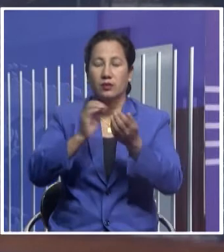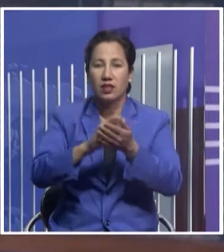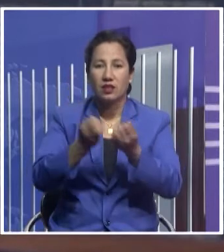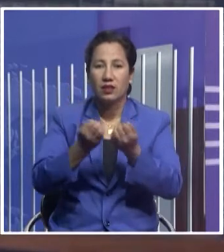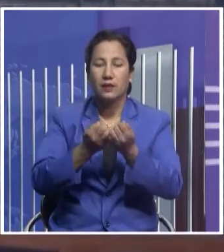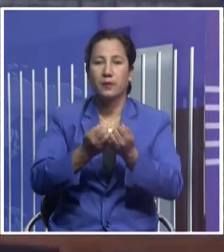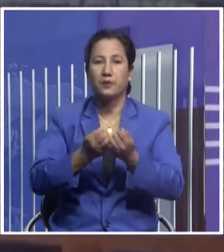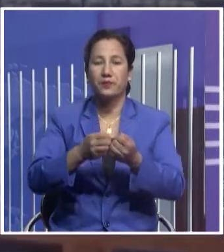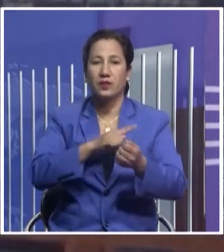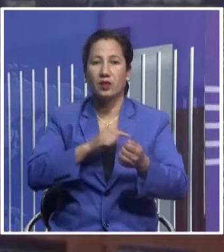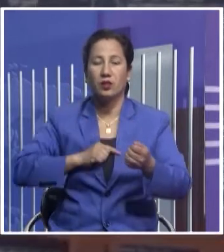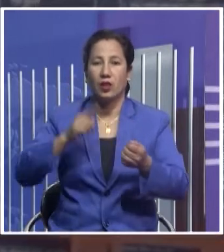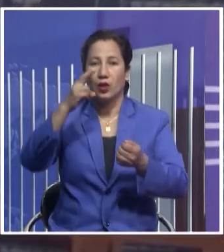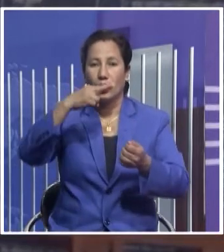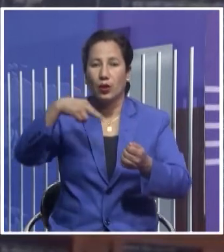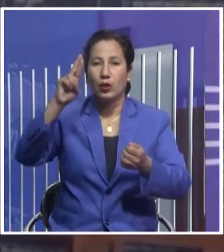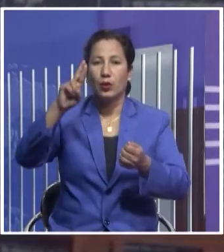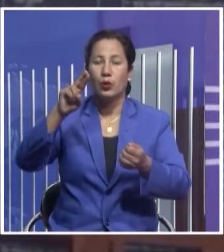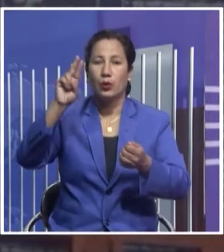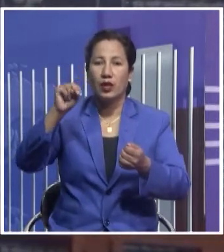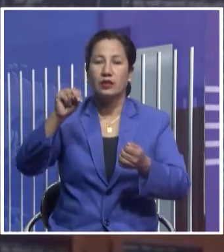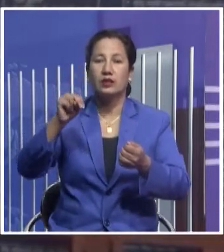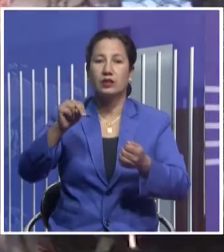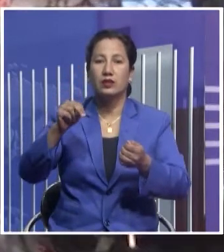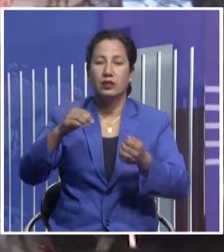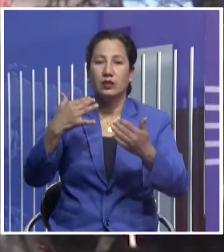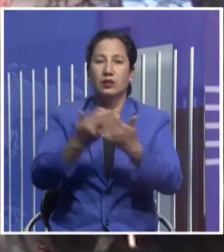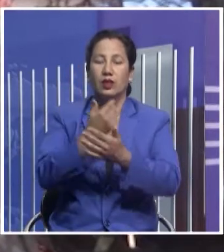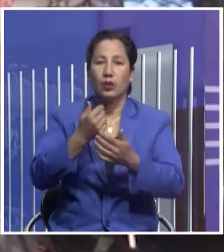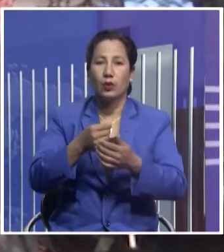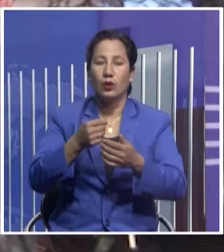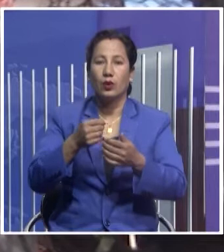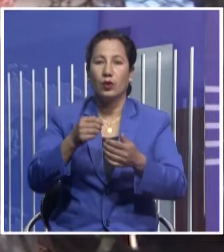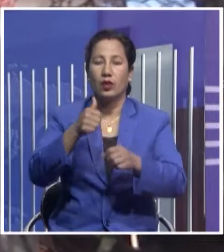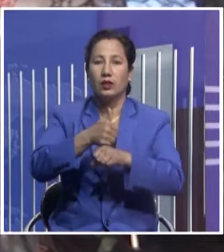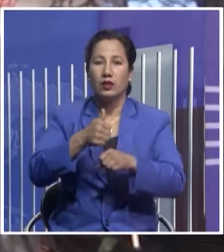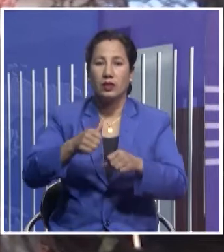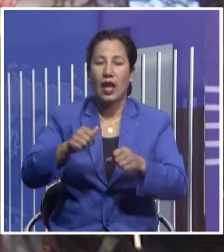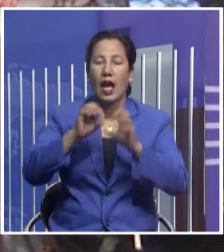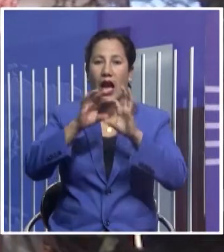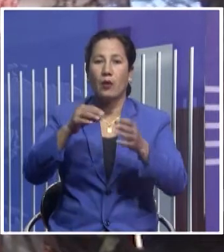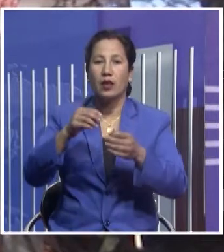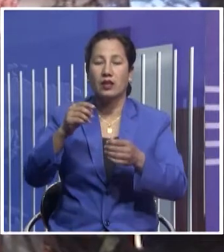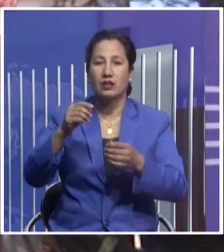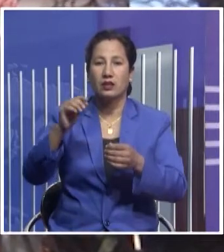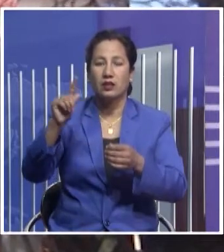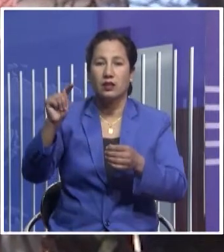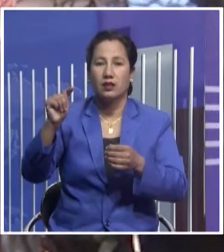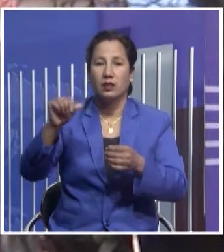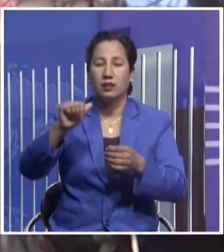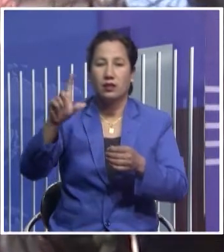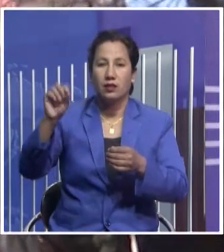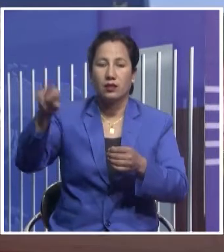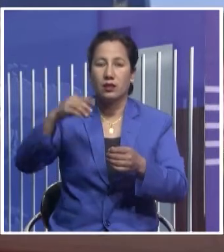निजामती कर्मचारी युनियन संघका केन्द्रीय उपाध्यक्ष निर्पजङ शाहीले आवास कर्जा कार्यक्रम सुर्खेतमा मात्र